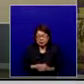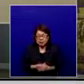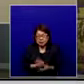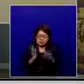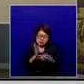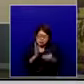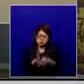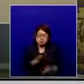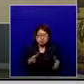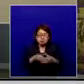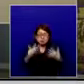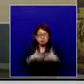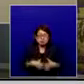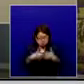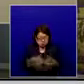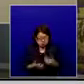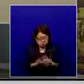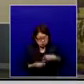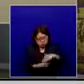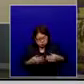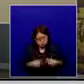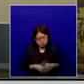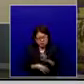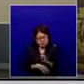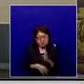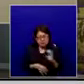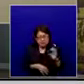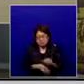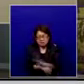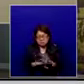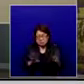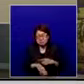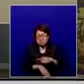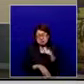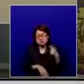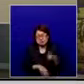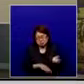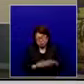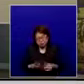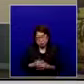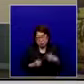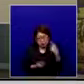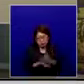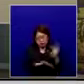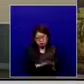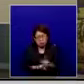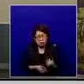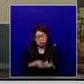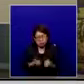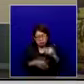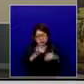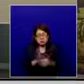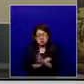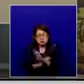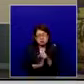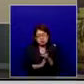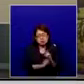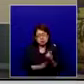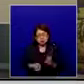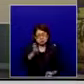แล้วเจ๊งทั้งระบบเลยวันนี้ใครจะมาลงทุน EEC ท่านพูดถึง 4.0 พูดถึงโรบอทพูดถึงหุ่นย